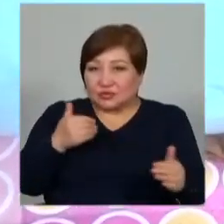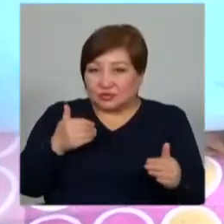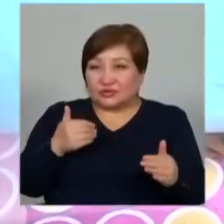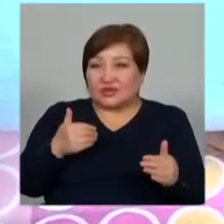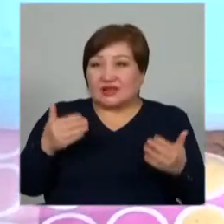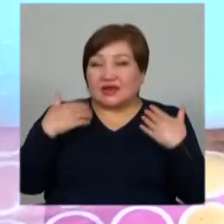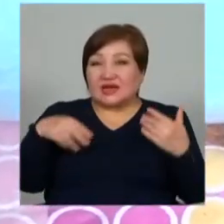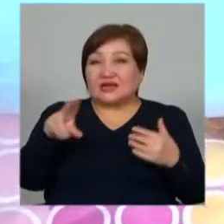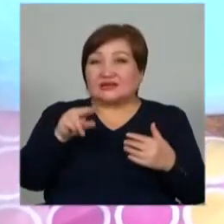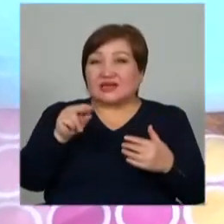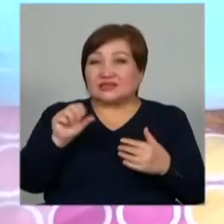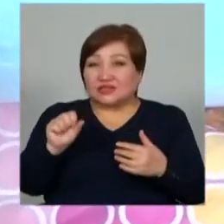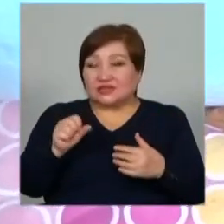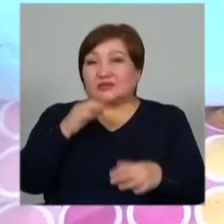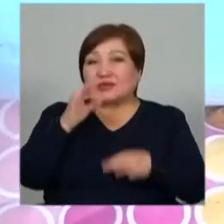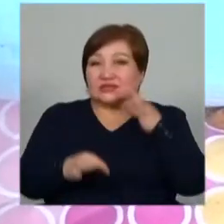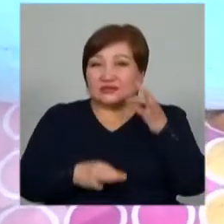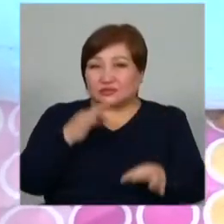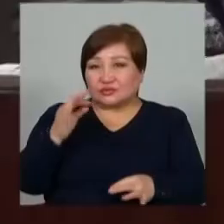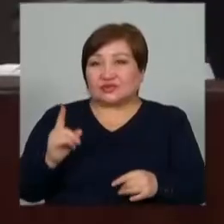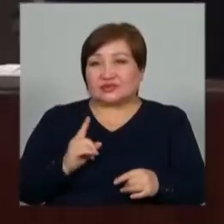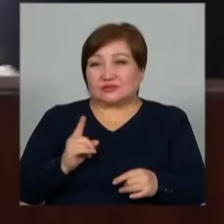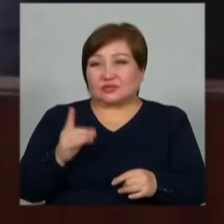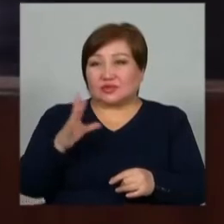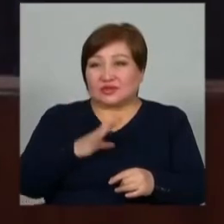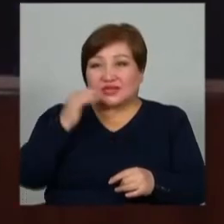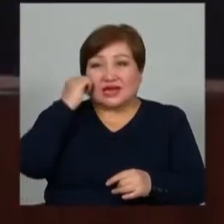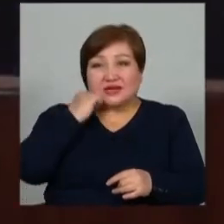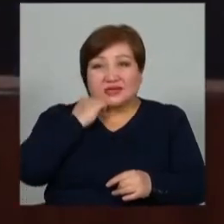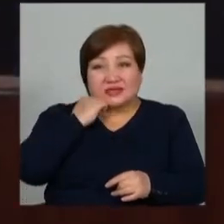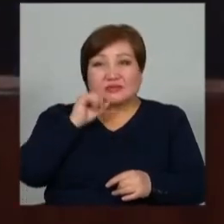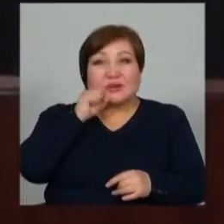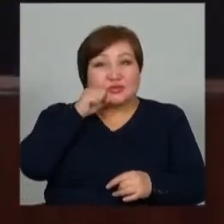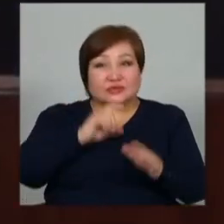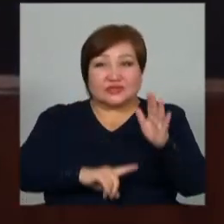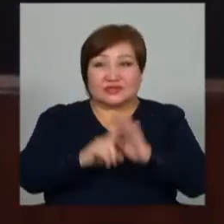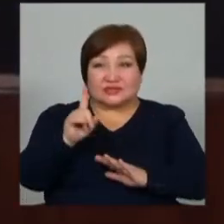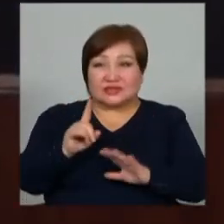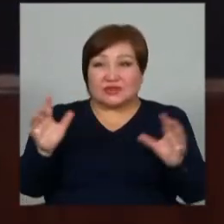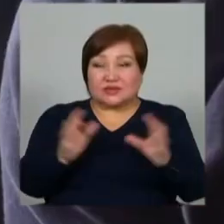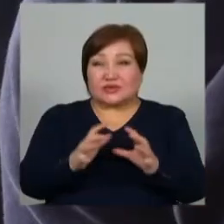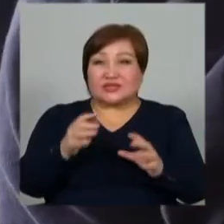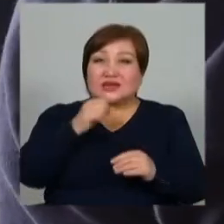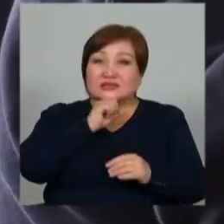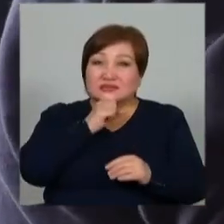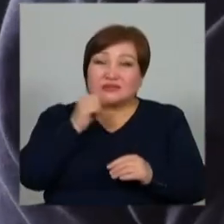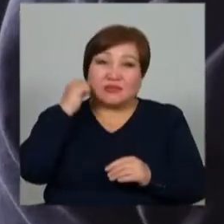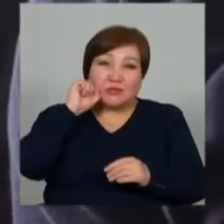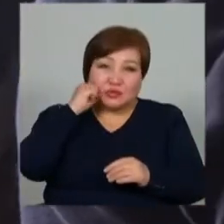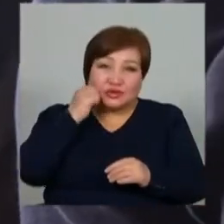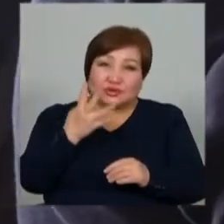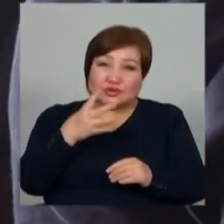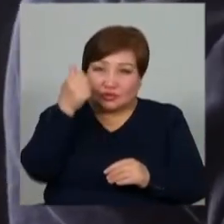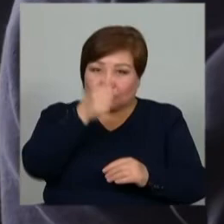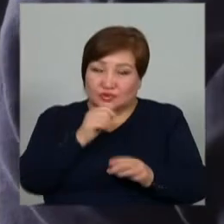барар жері болмай жалғыз отырған қарияны көргенде басталды дейді. Бейқам өтпей бағып алған ақсақалға 4 жыл күтім жасапты. Одан бері 15 адаммен